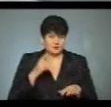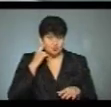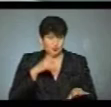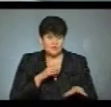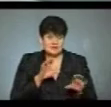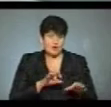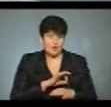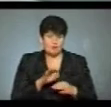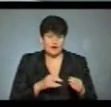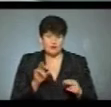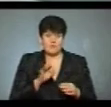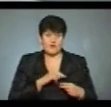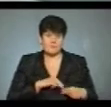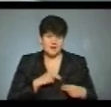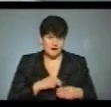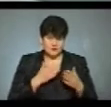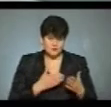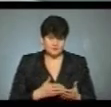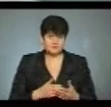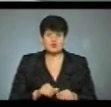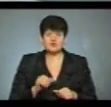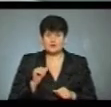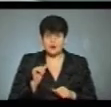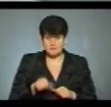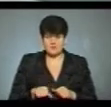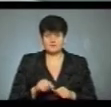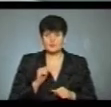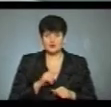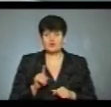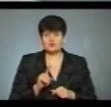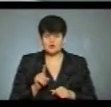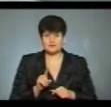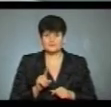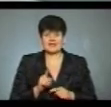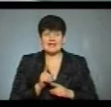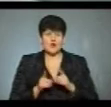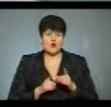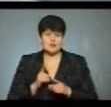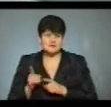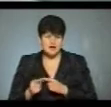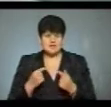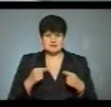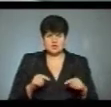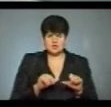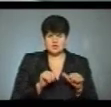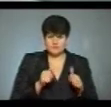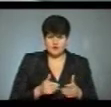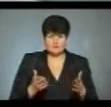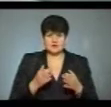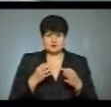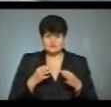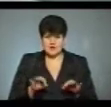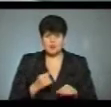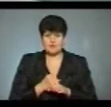про працю. Ну, зокрема, то, що реорганізація, інші форми, які дозволяють